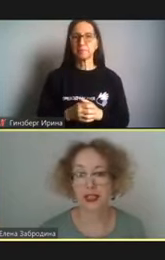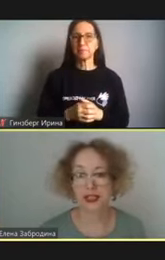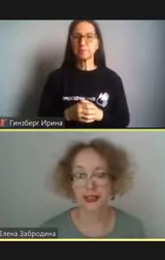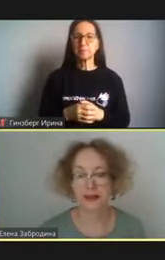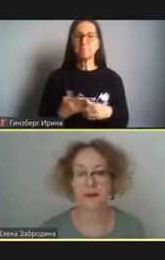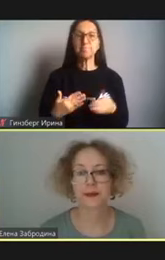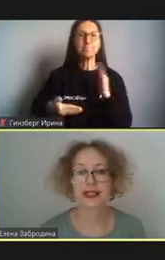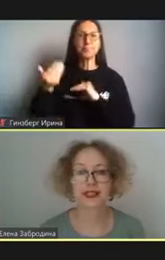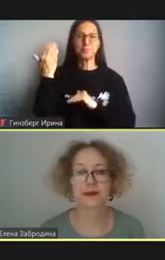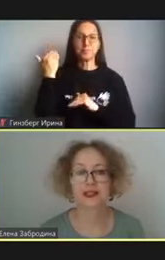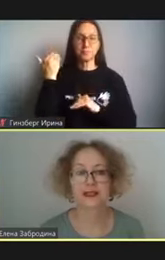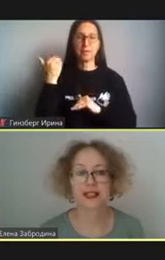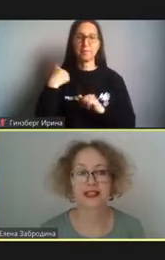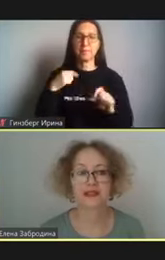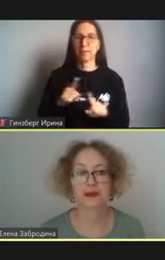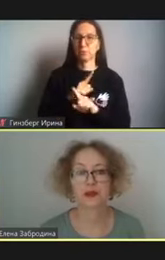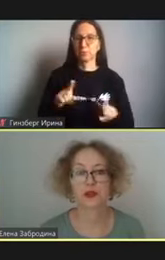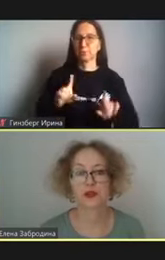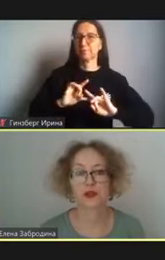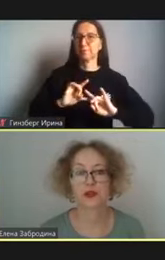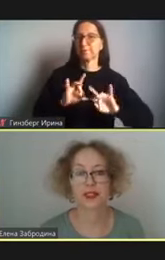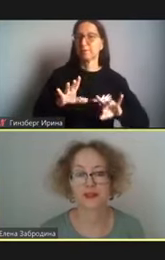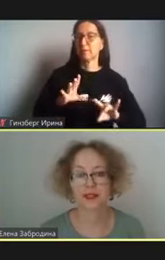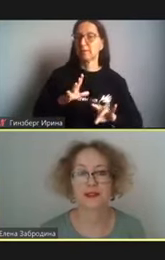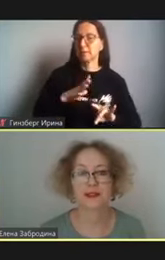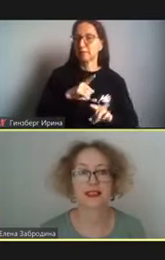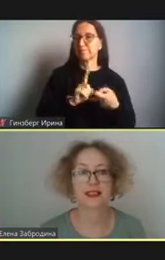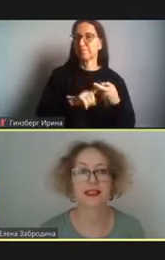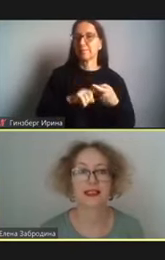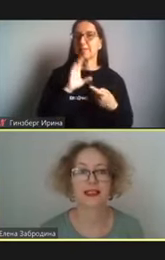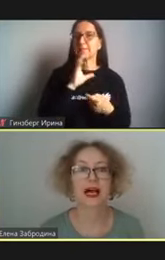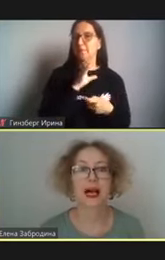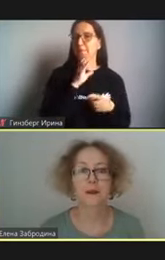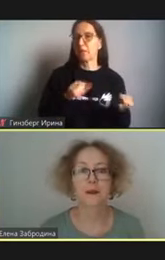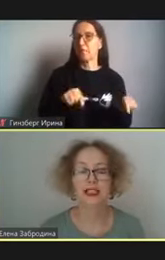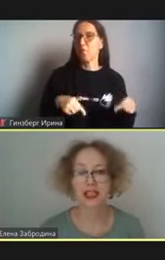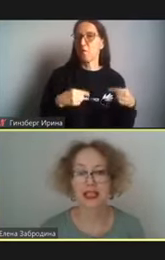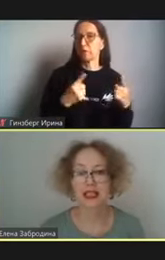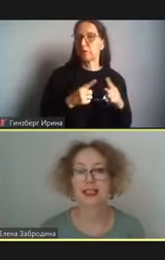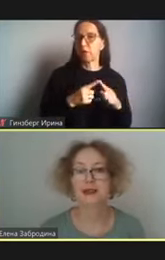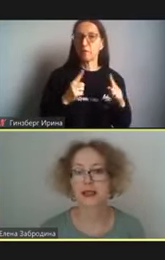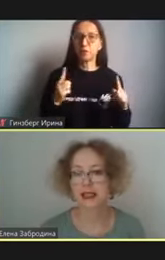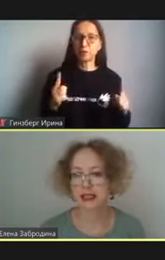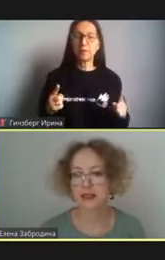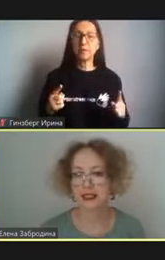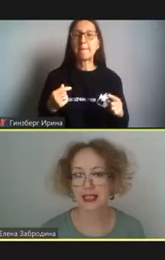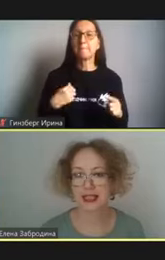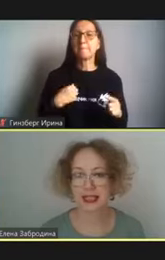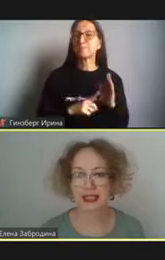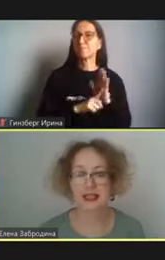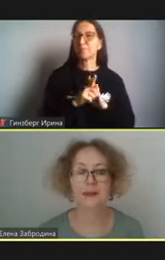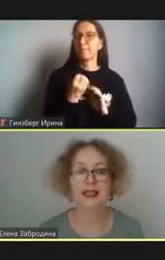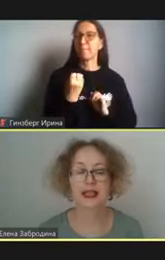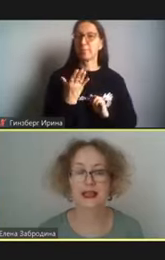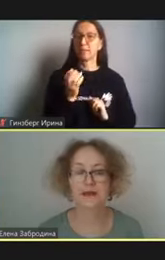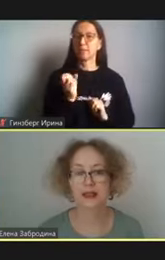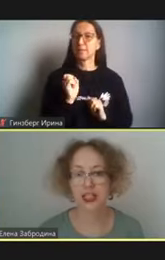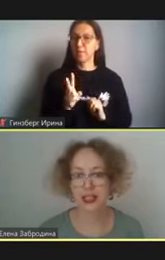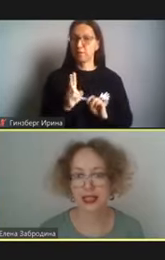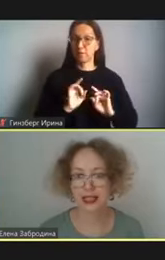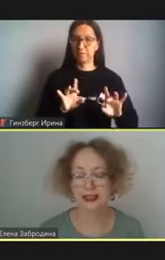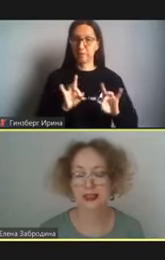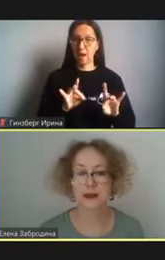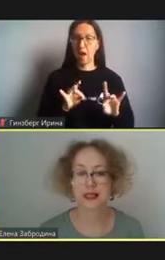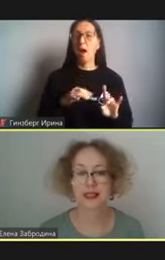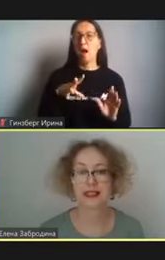В прошлый раз, когда мы говорили с вами про искусство Северного Ренессанса, мы начинали с 15-го столетия, и в